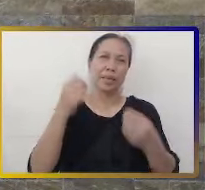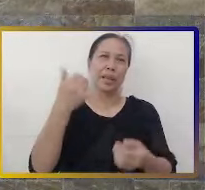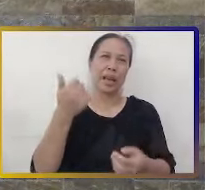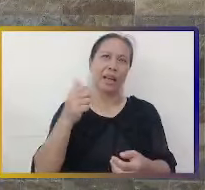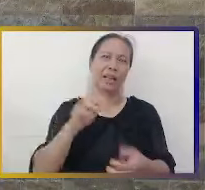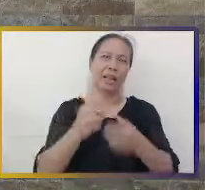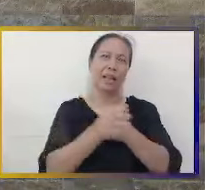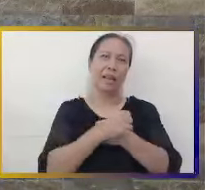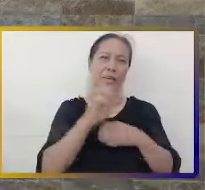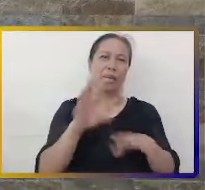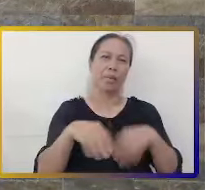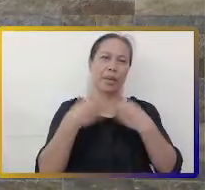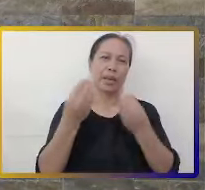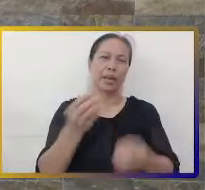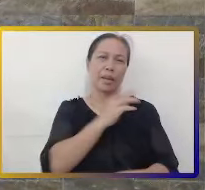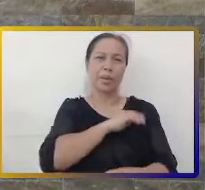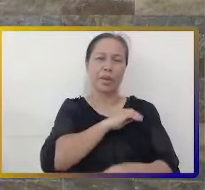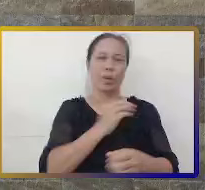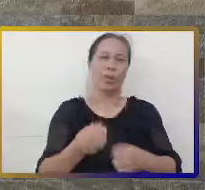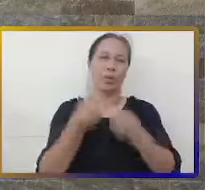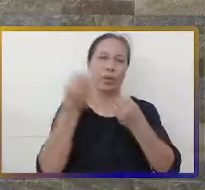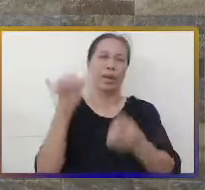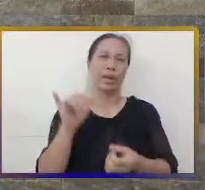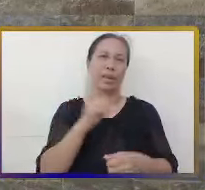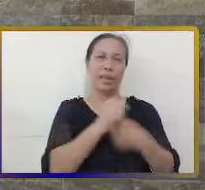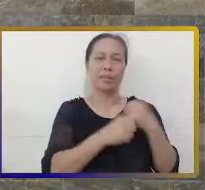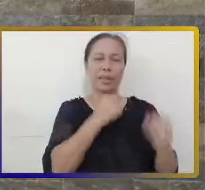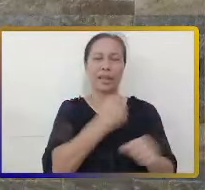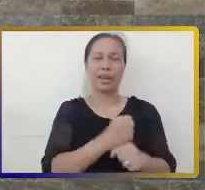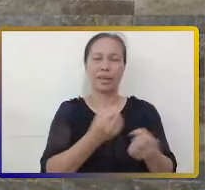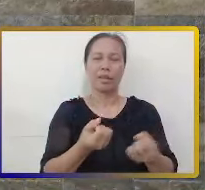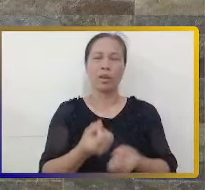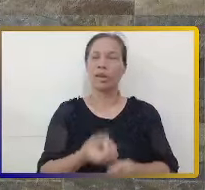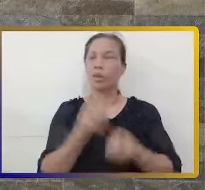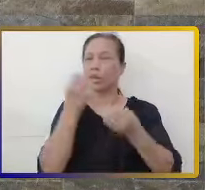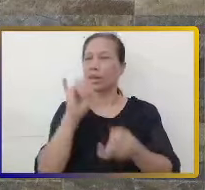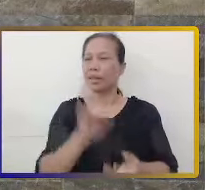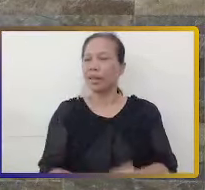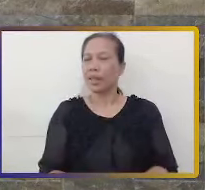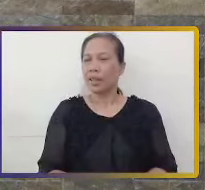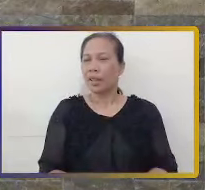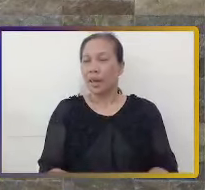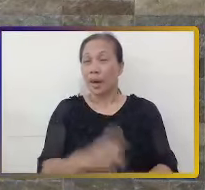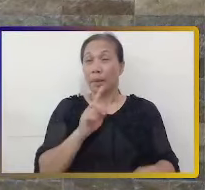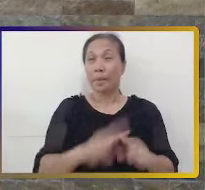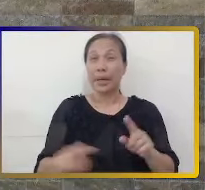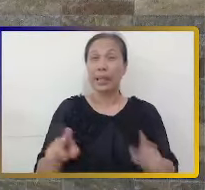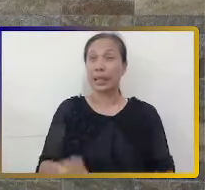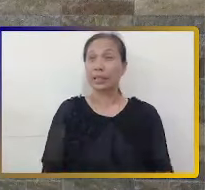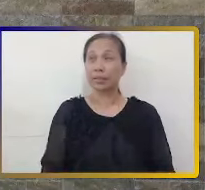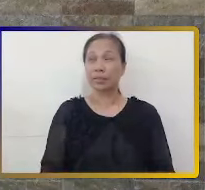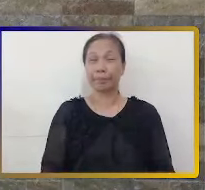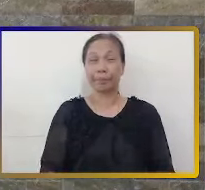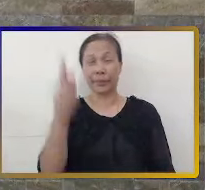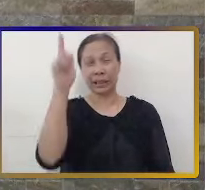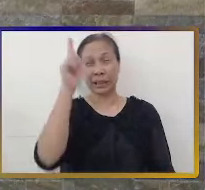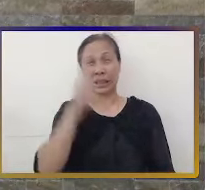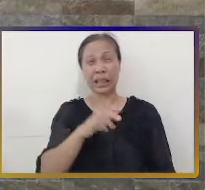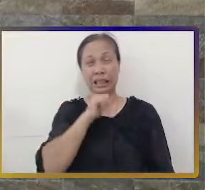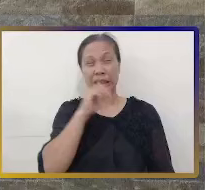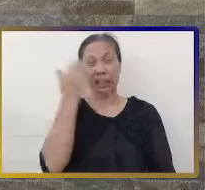offering I'm Giving my mission offering I'm Giving my sacrificial offering you pero hindi ako pagkulang ng